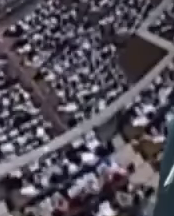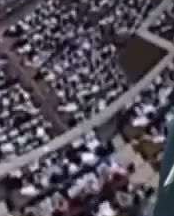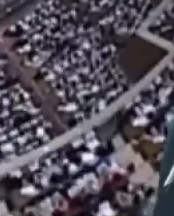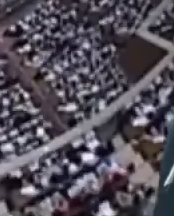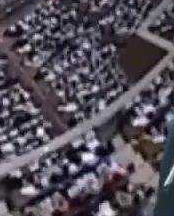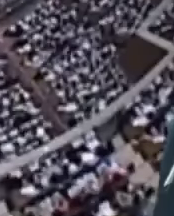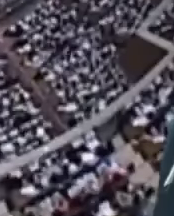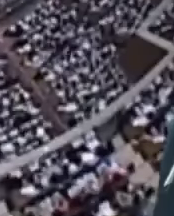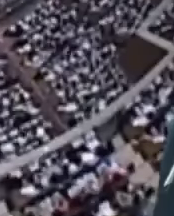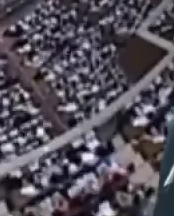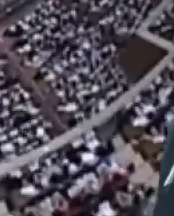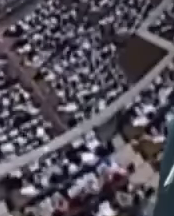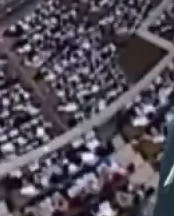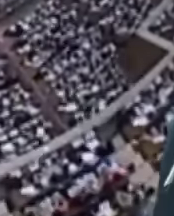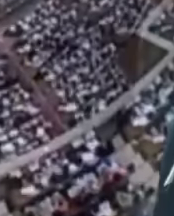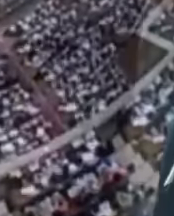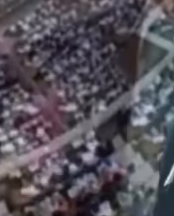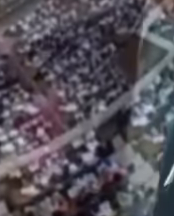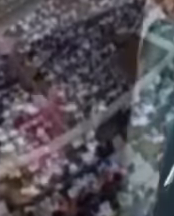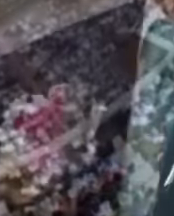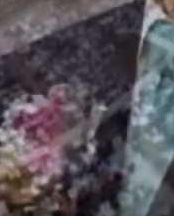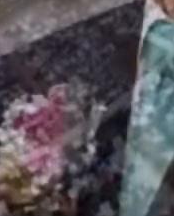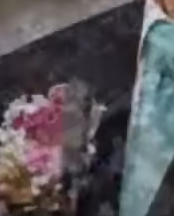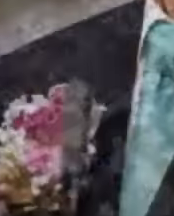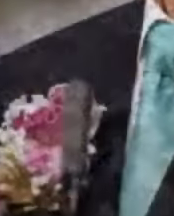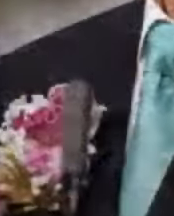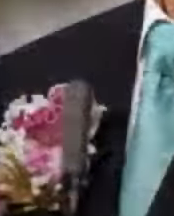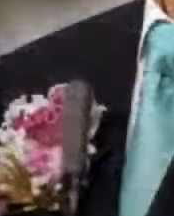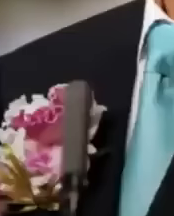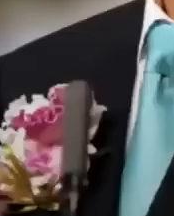예수님 이름으로 기도드립니다. 아멘. 아멘.